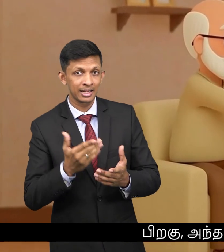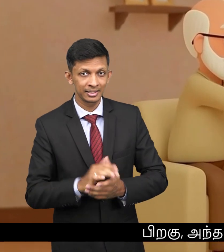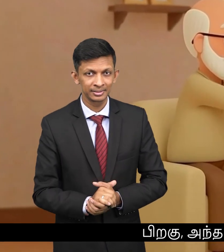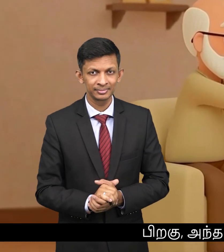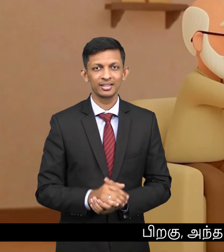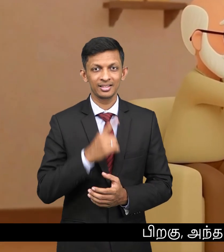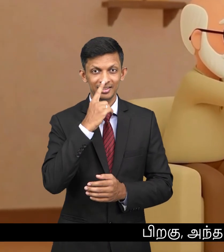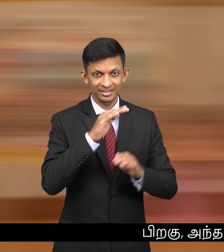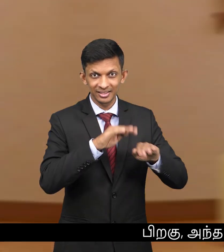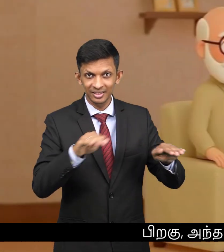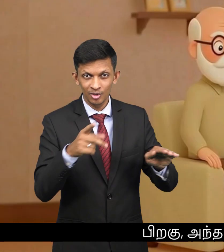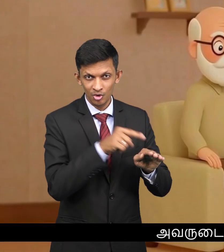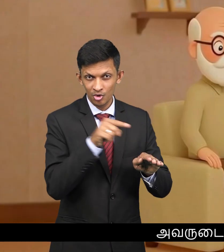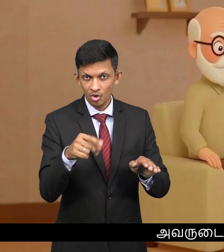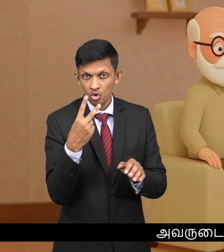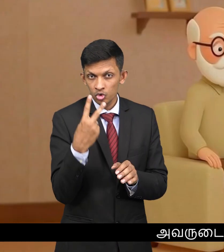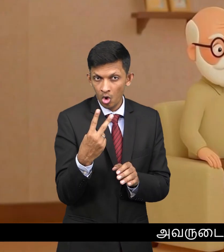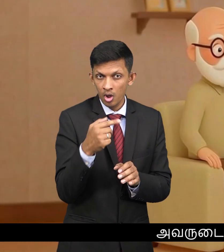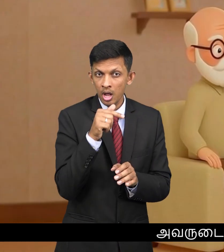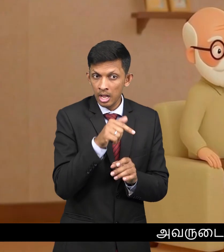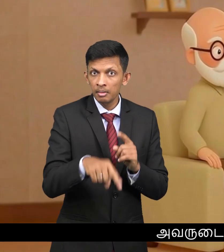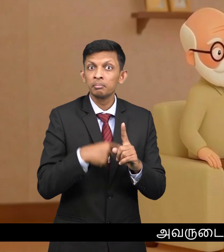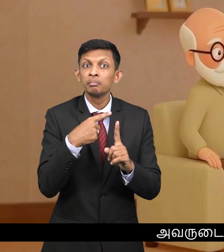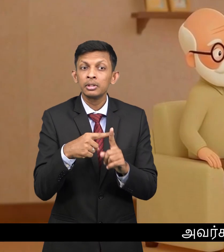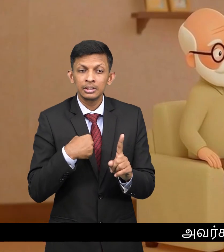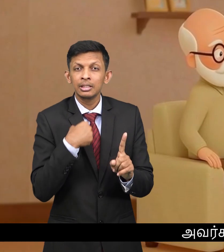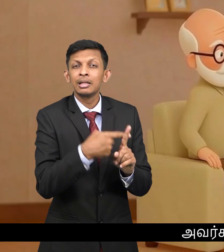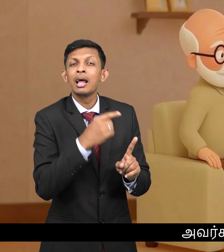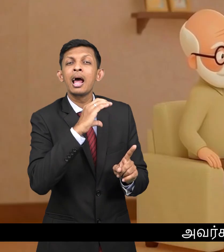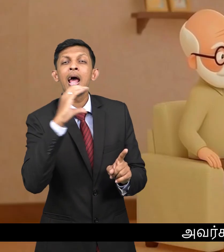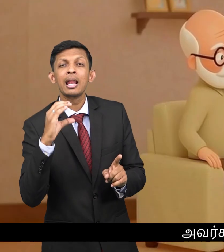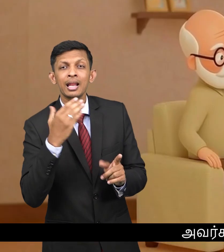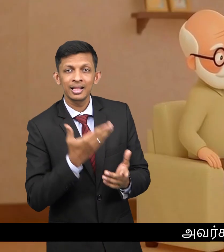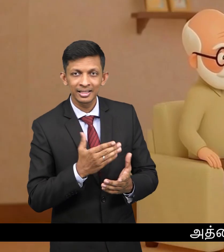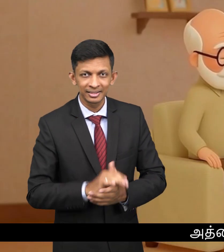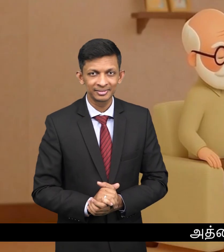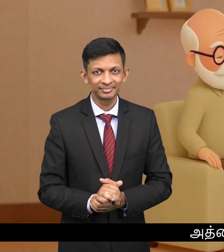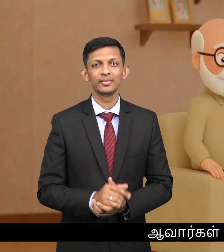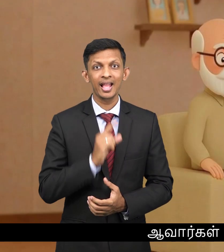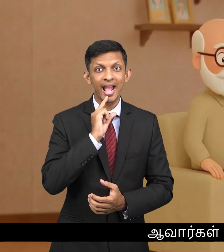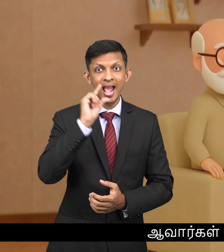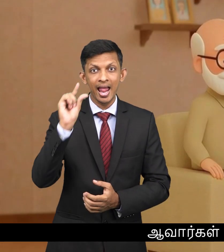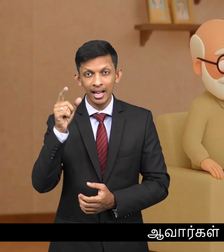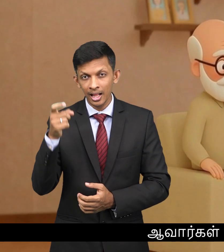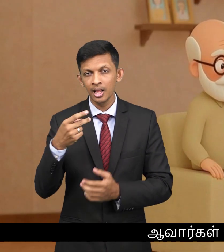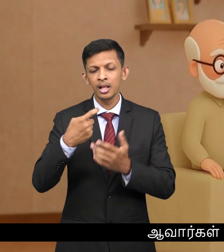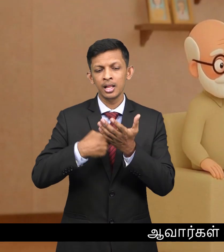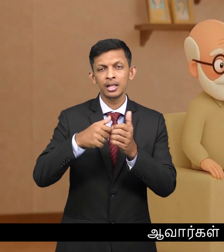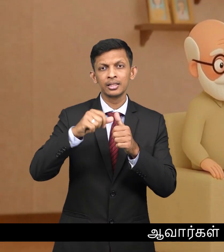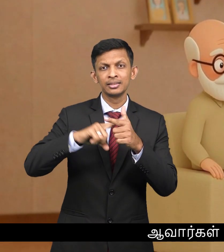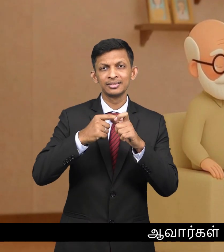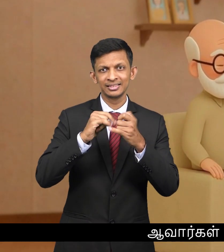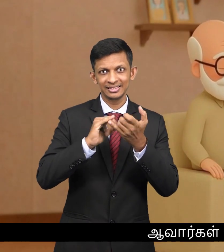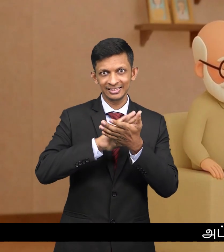பிறகு அந்த 2 சிறுமிகளும் அவருடைய மகள்கள் என்றும் அவர்கள் தீபிகாவிற்கு அத்தை மகள்களாக ஆவார்கள்